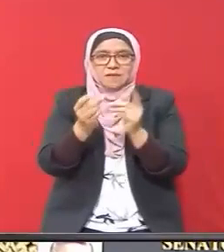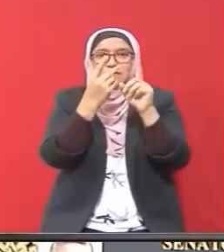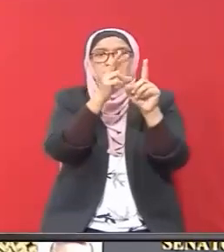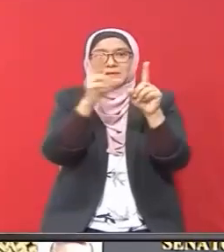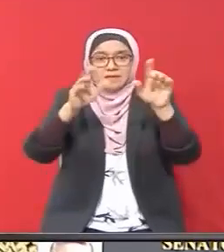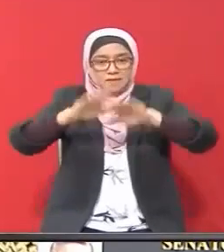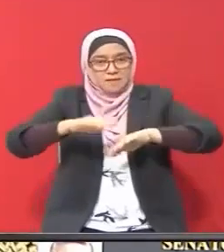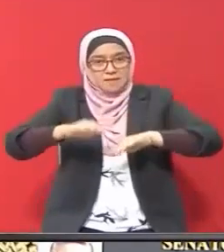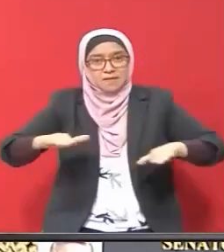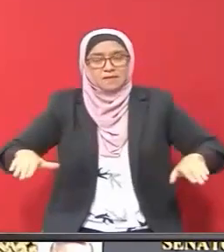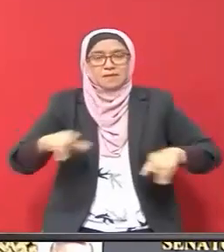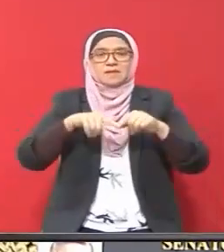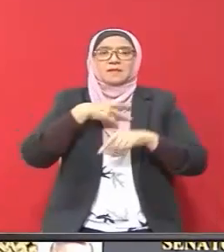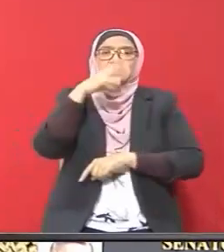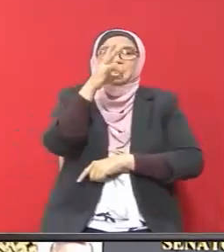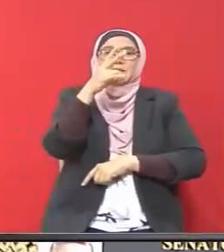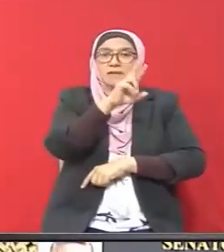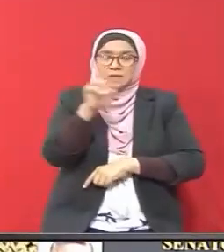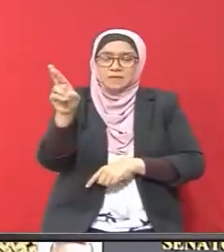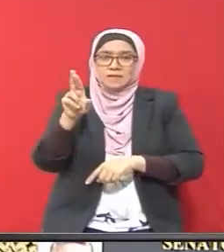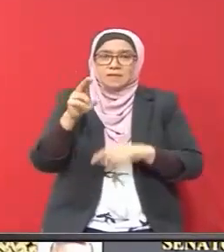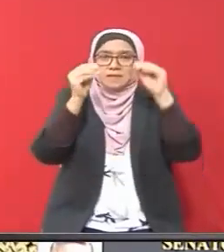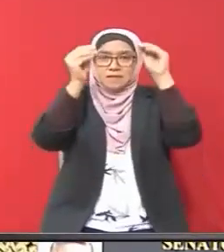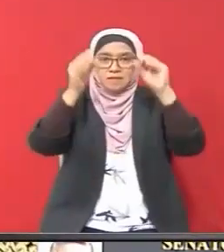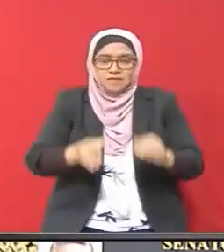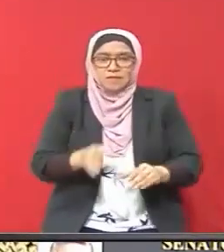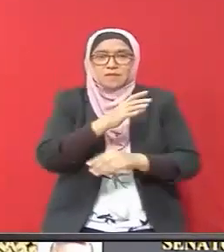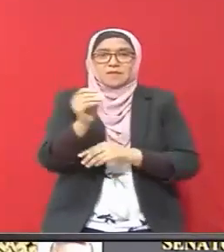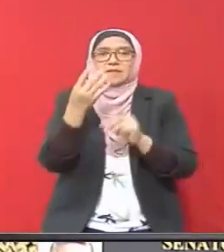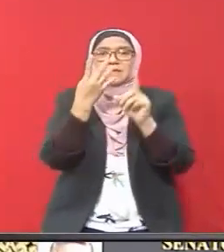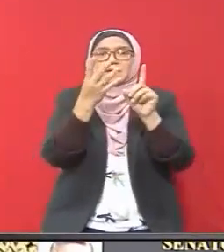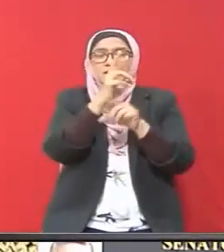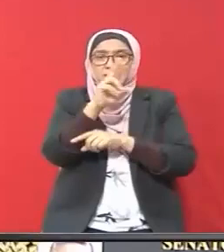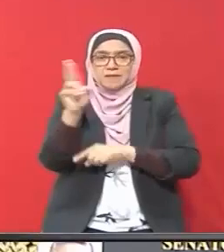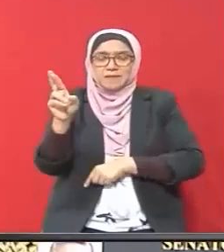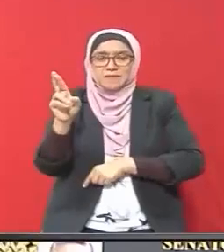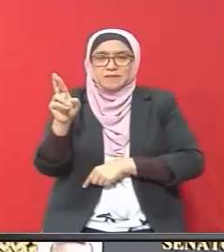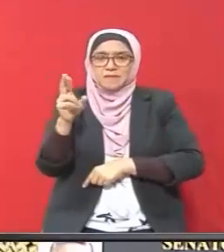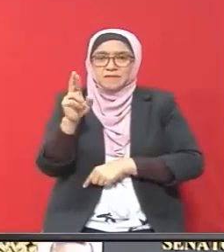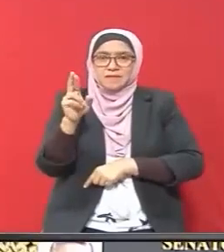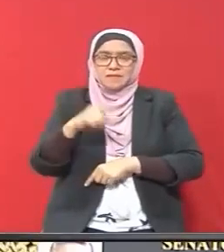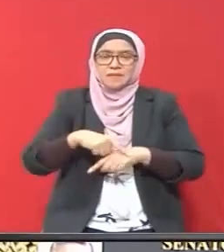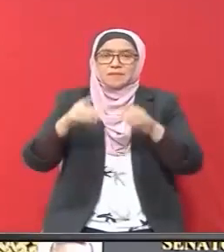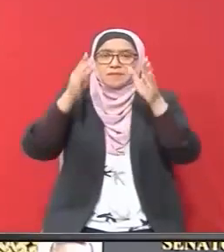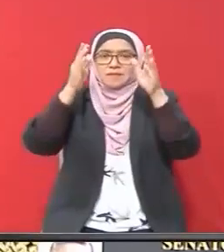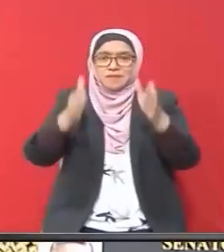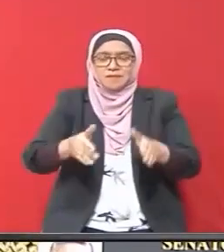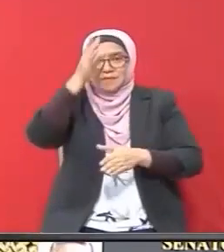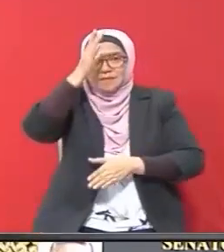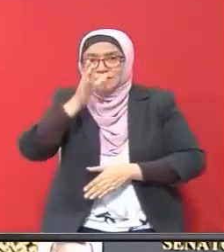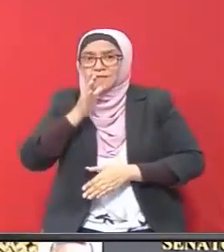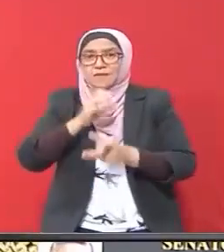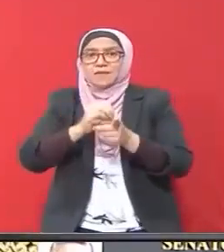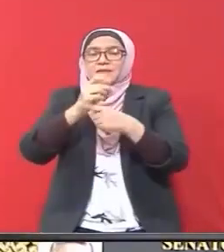murid 17661 orang guru dan 14.000 786 orang ibu-bapak